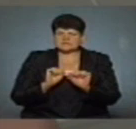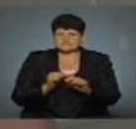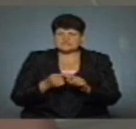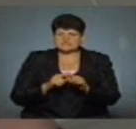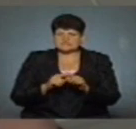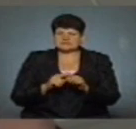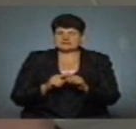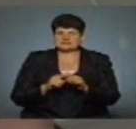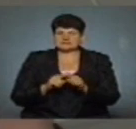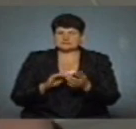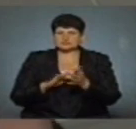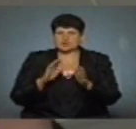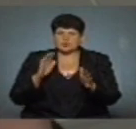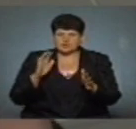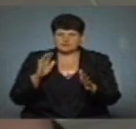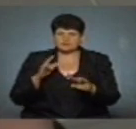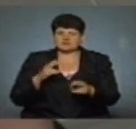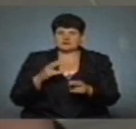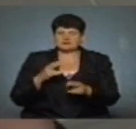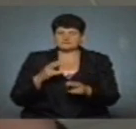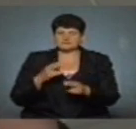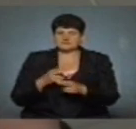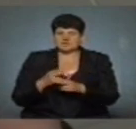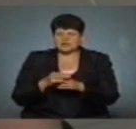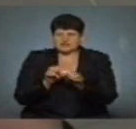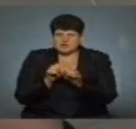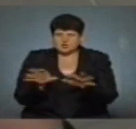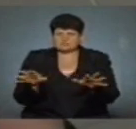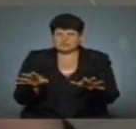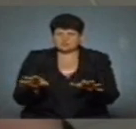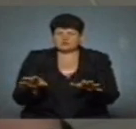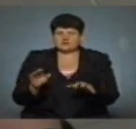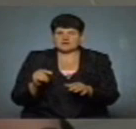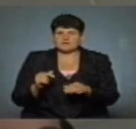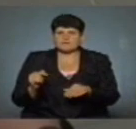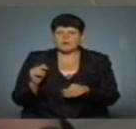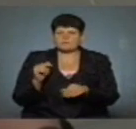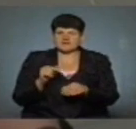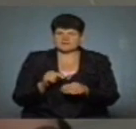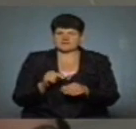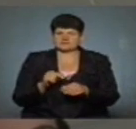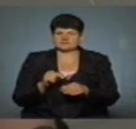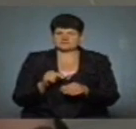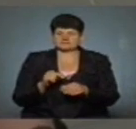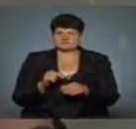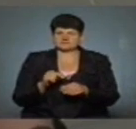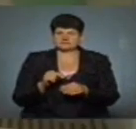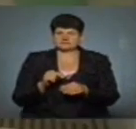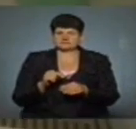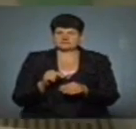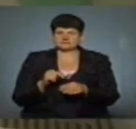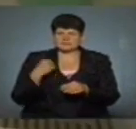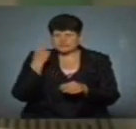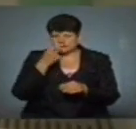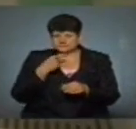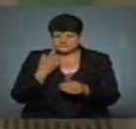скло, яке перешкоджає розбризкуванню матеріалу і потрапляння в слизові